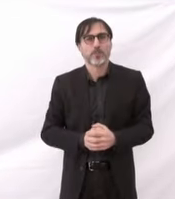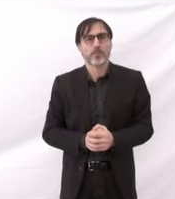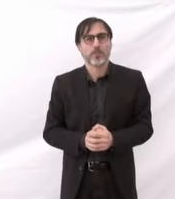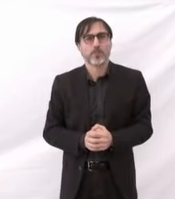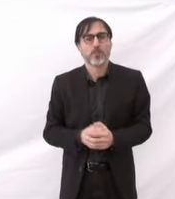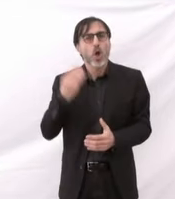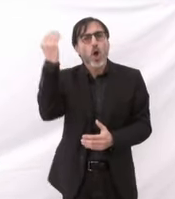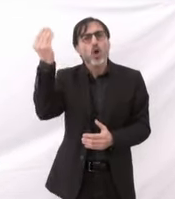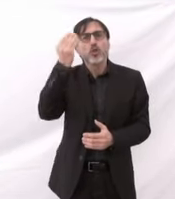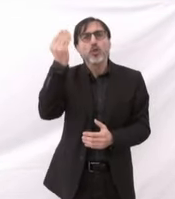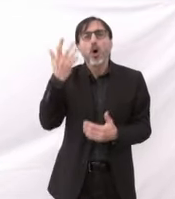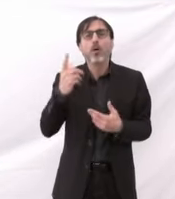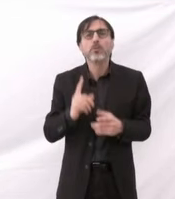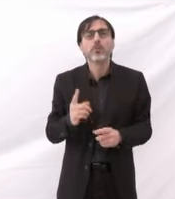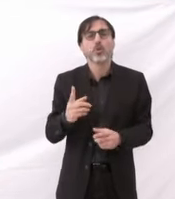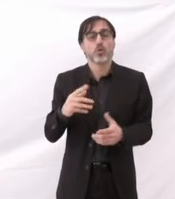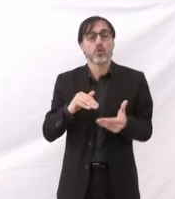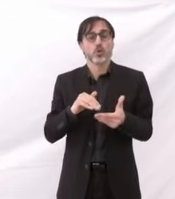Una società,